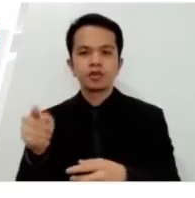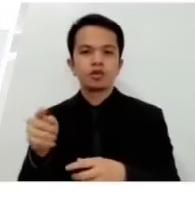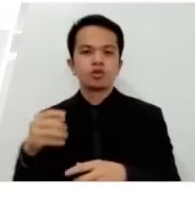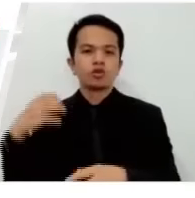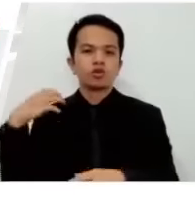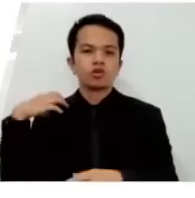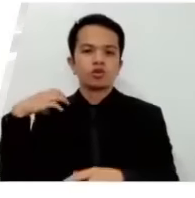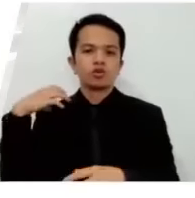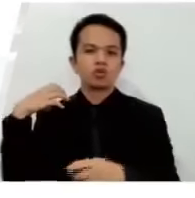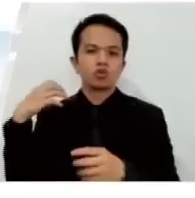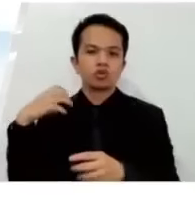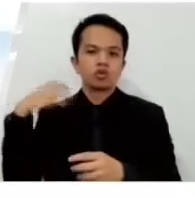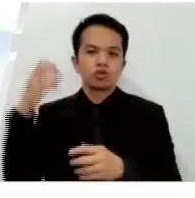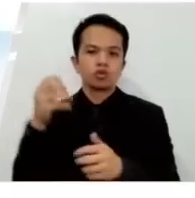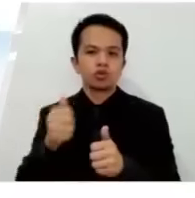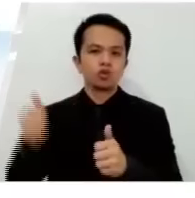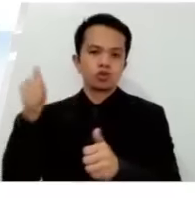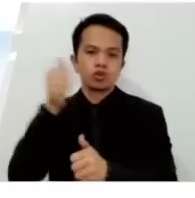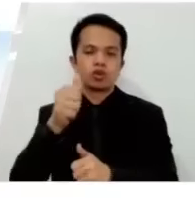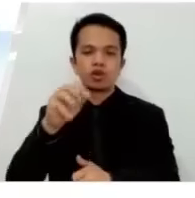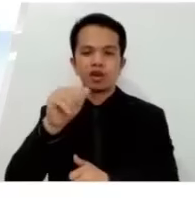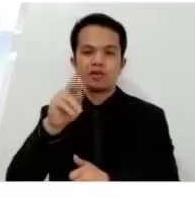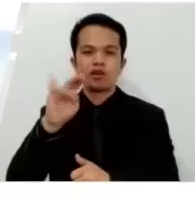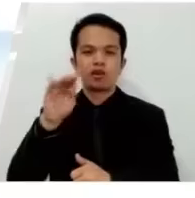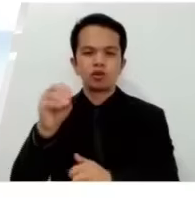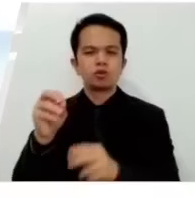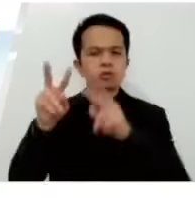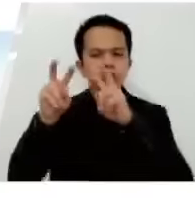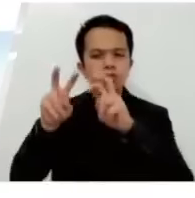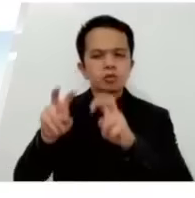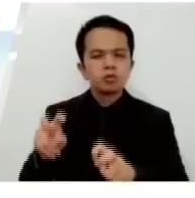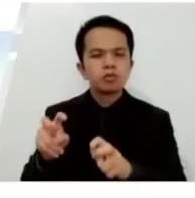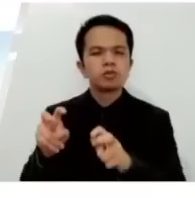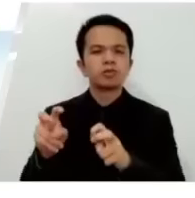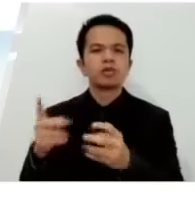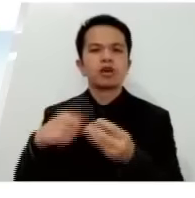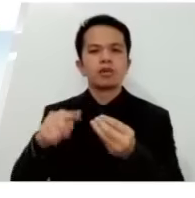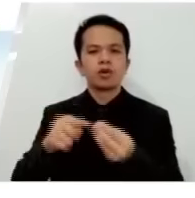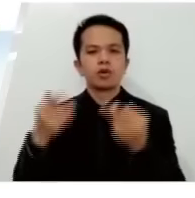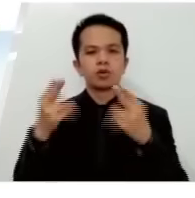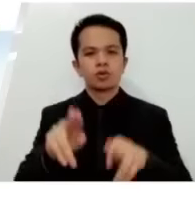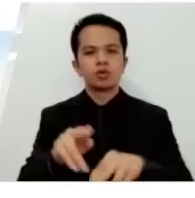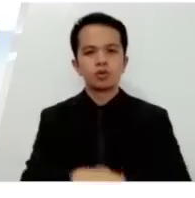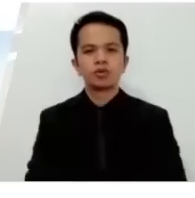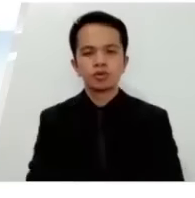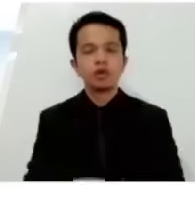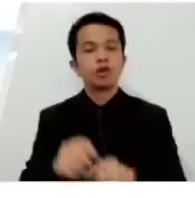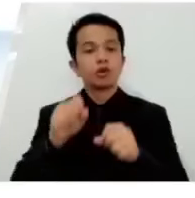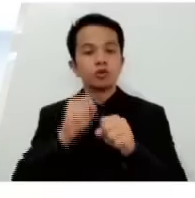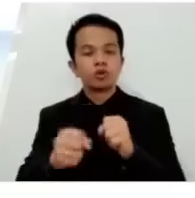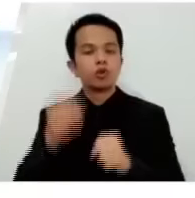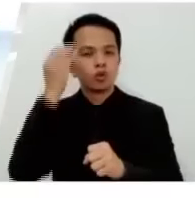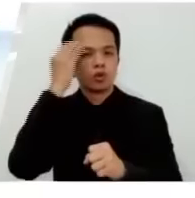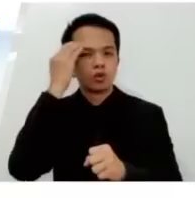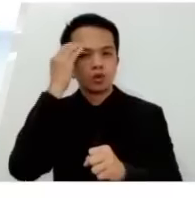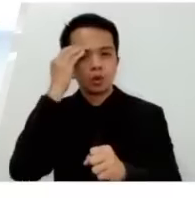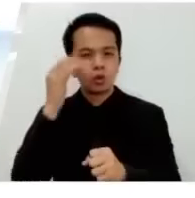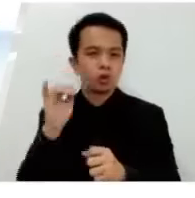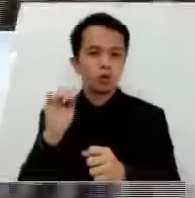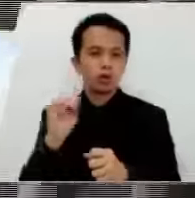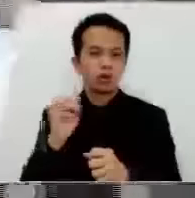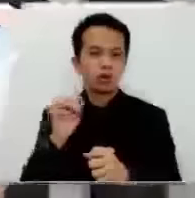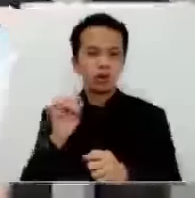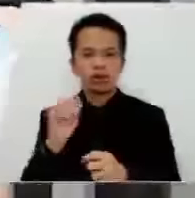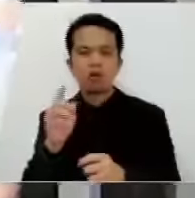Colonel Amoranto, na imbestigahan at tingnang mabuti yung pangyayari na sa ganun makita natin yung tunay na circumstances na nangyari